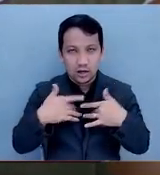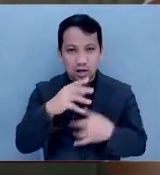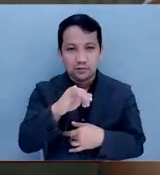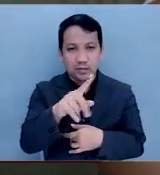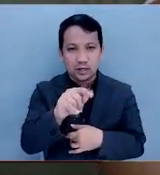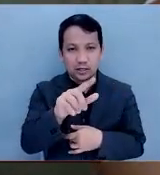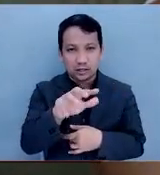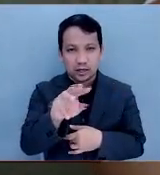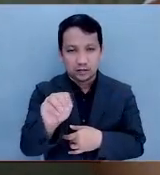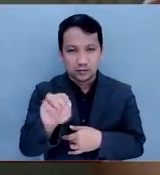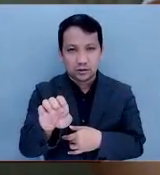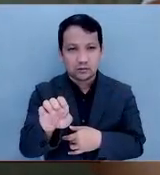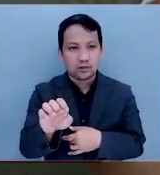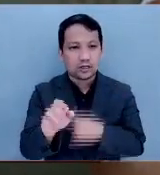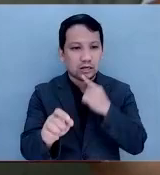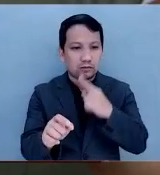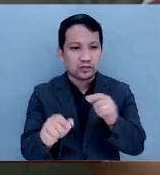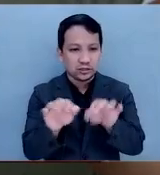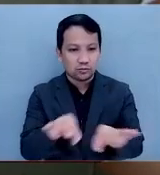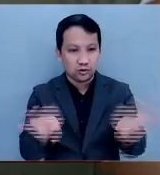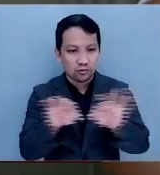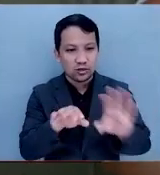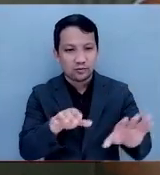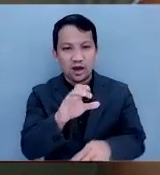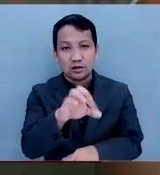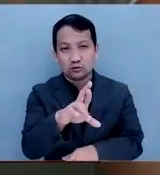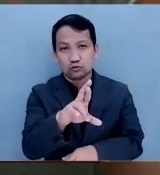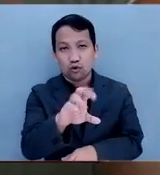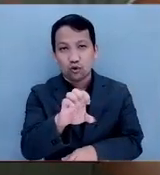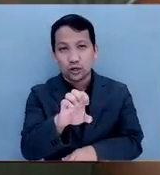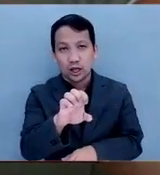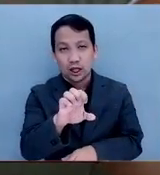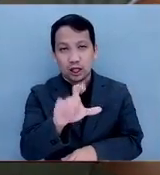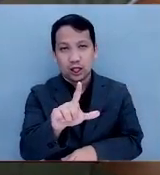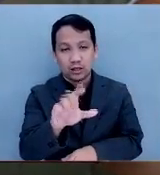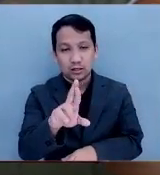the coral destruction is a cause of or used for